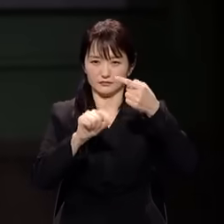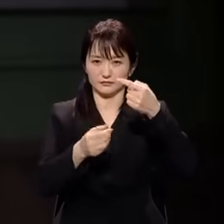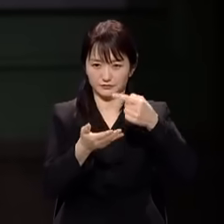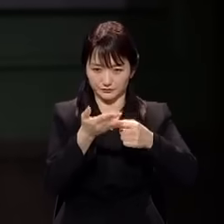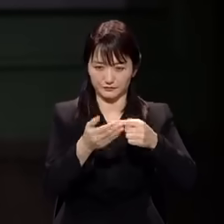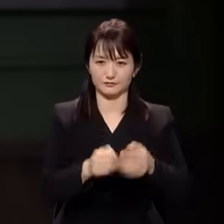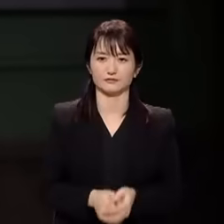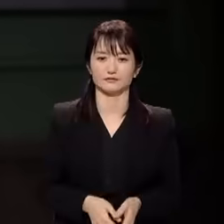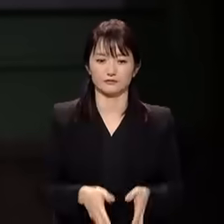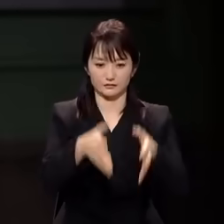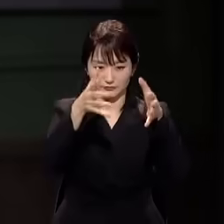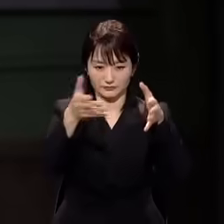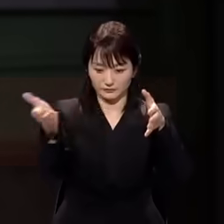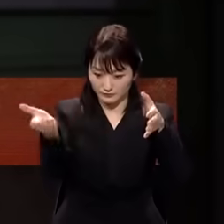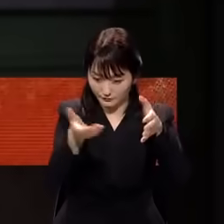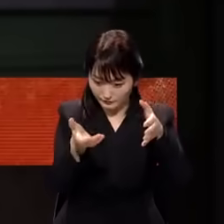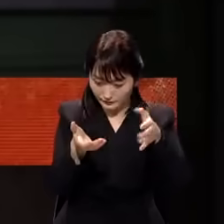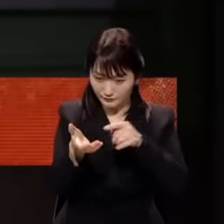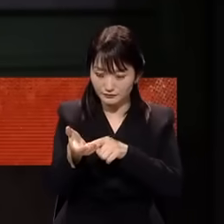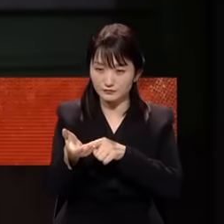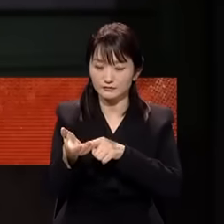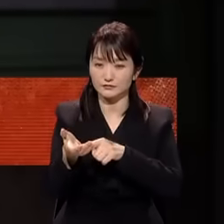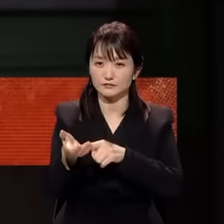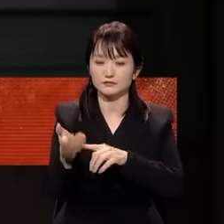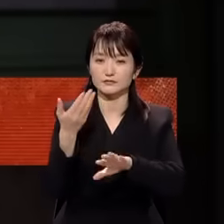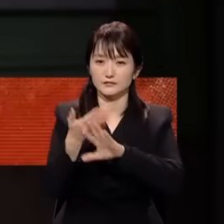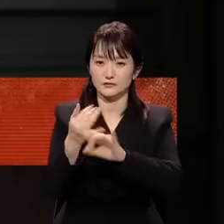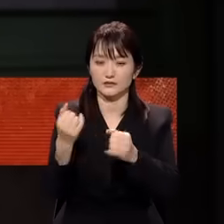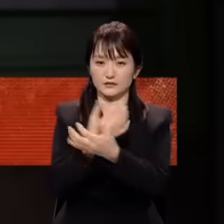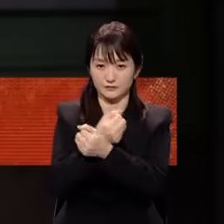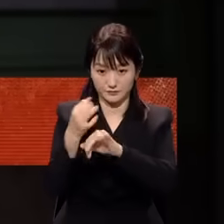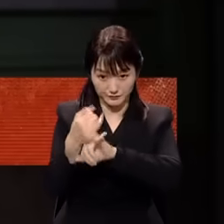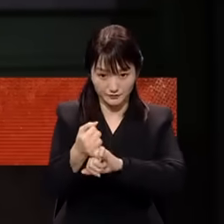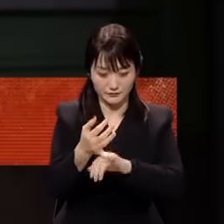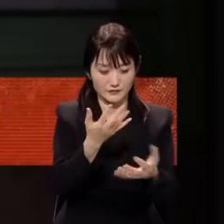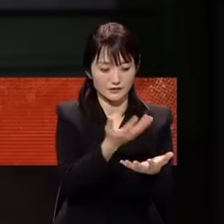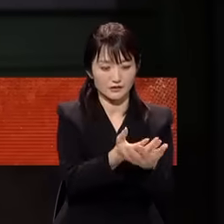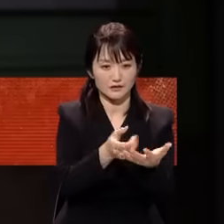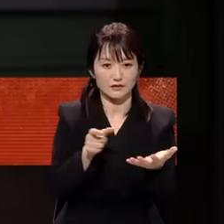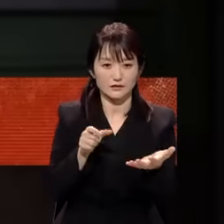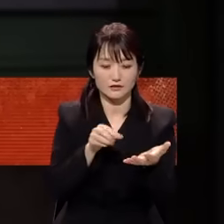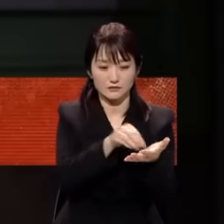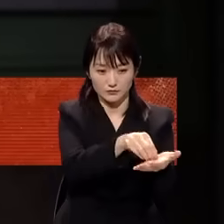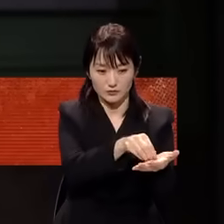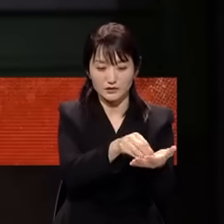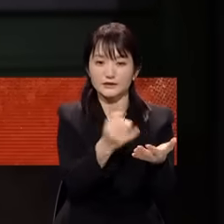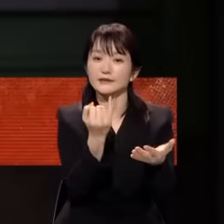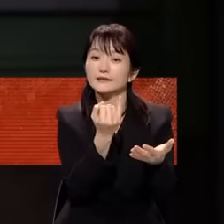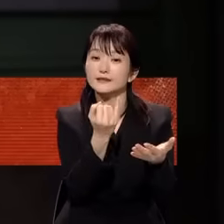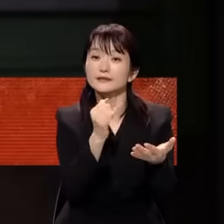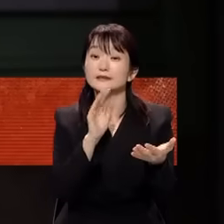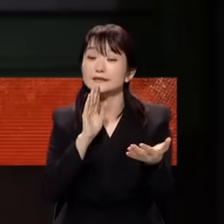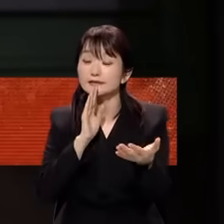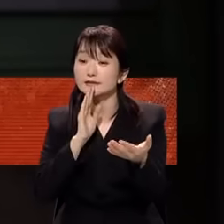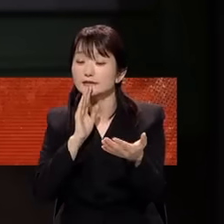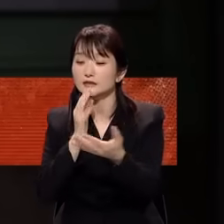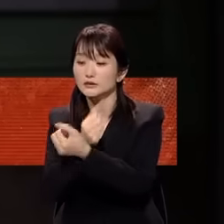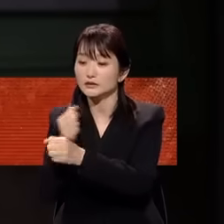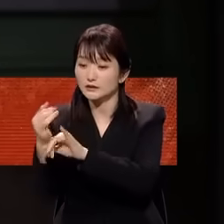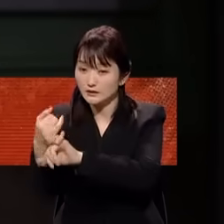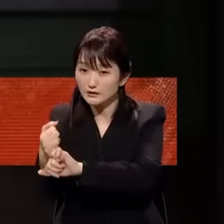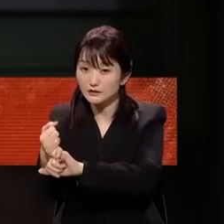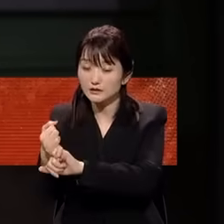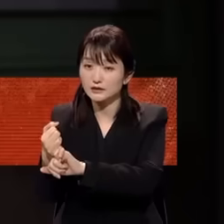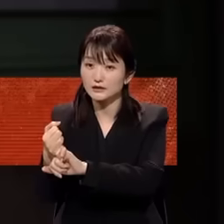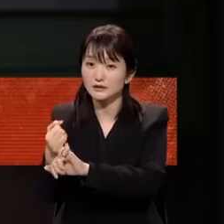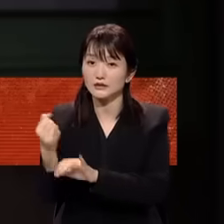주던 오피스텔을 새로운 세입자와 계약하게 됩니다. 서류상으로 등록된 세입자는 여성이었지만 실제적으로 계약한 사람은